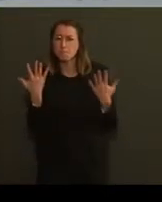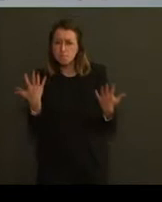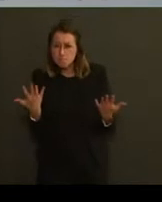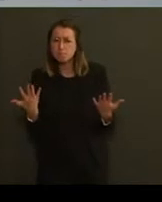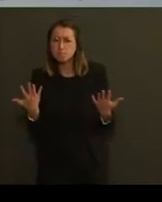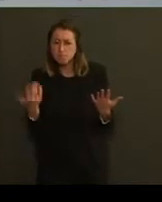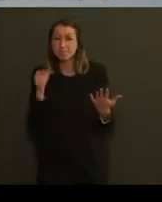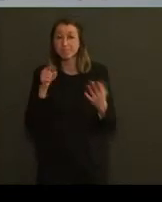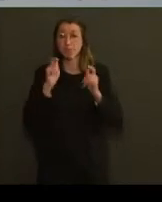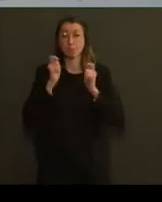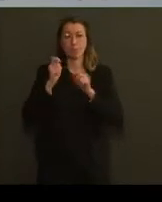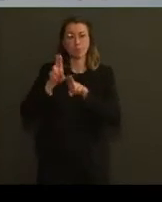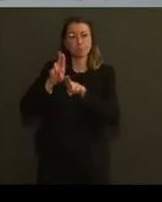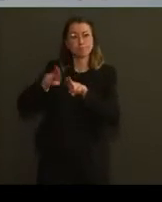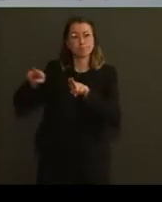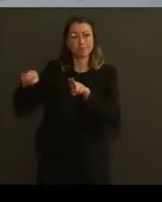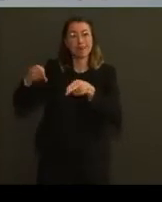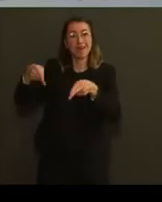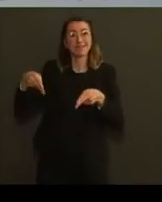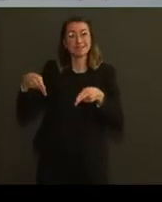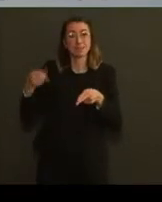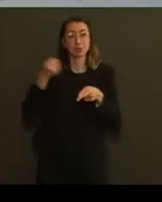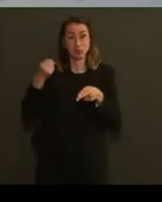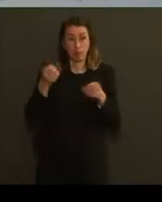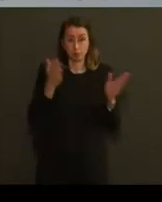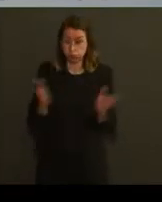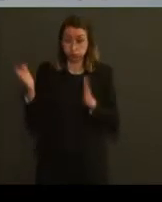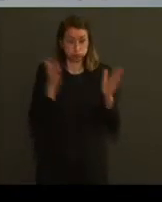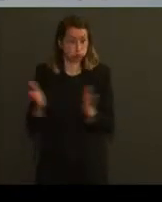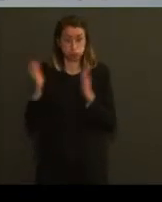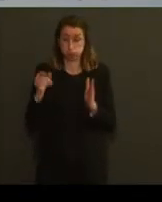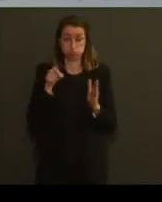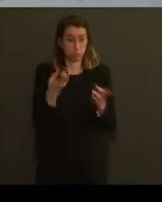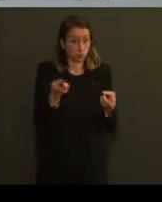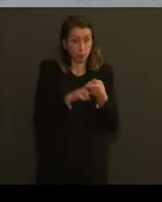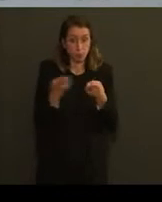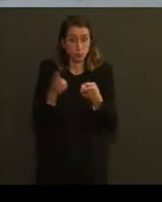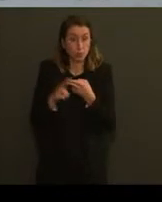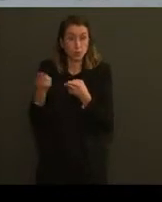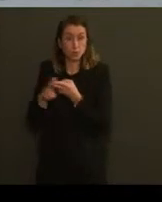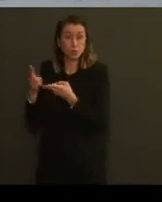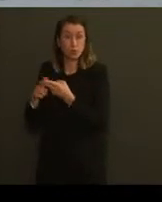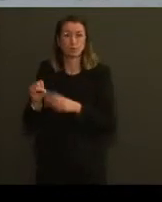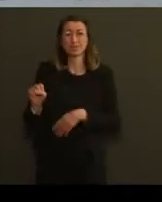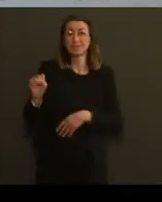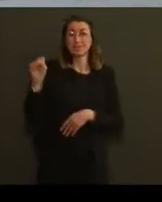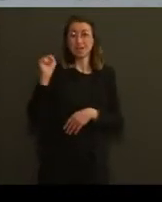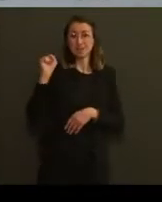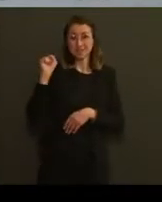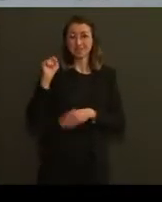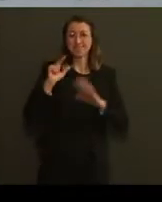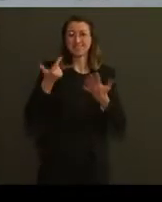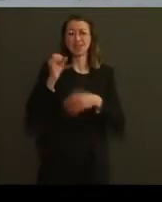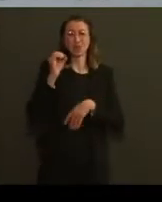vous l'a dit, chaque semaine. Ce samedi, 17 octobre, nous avons eu 351